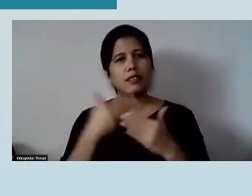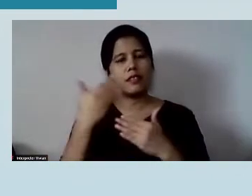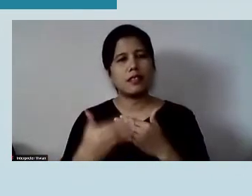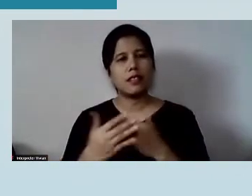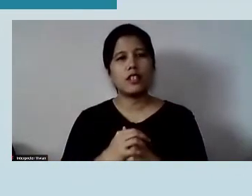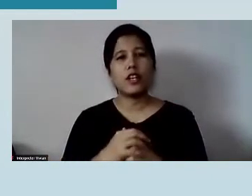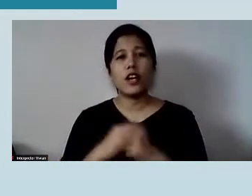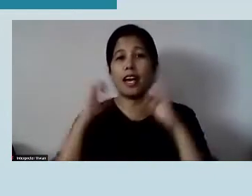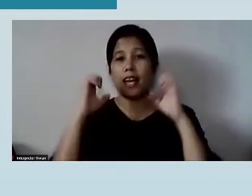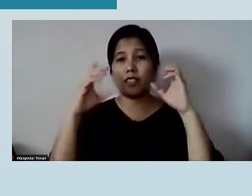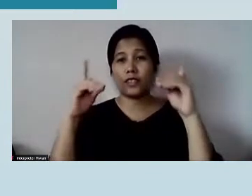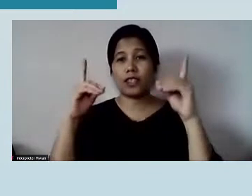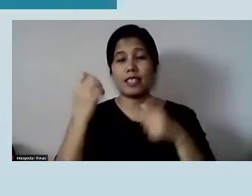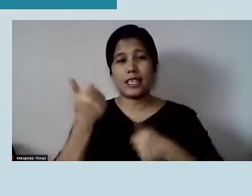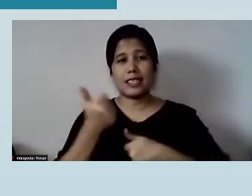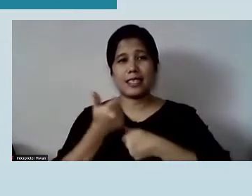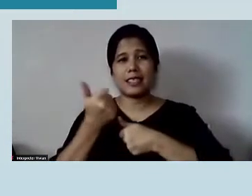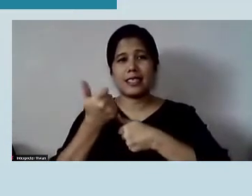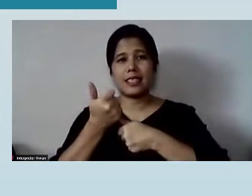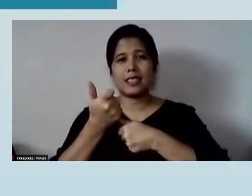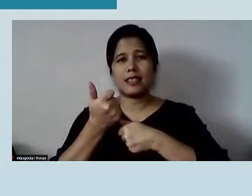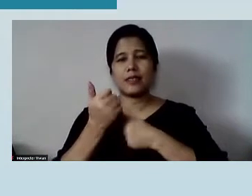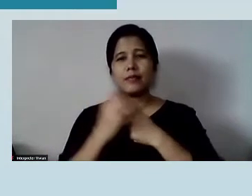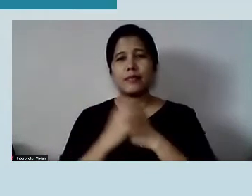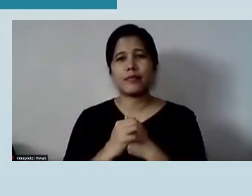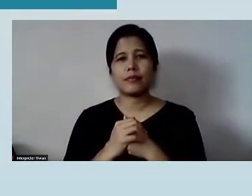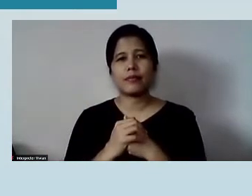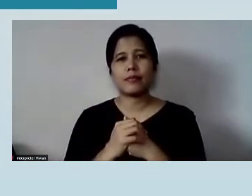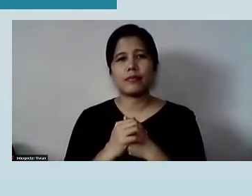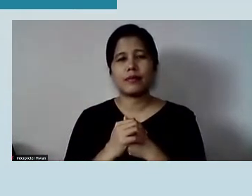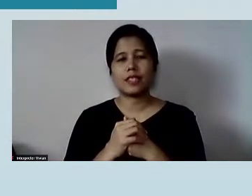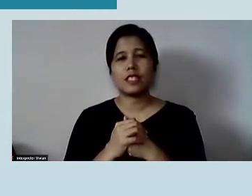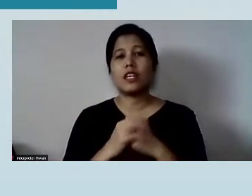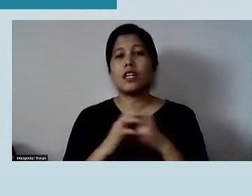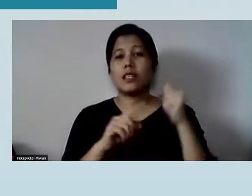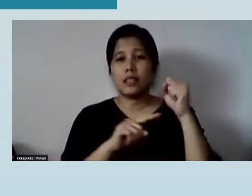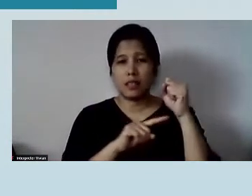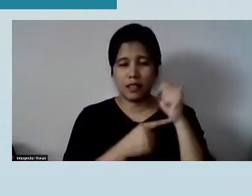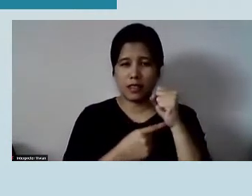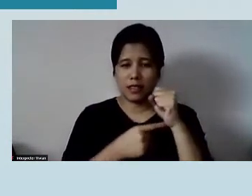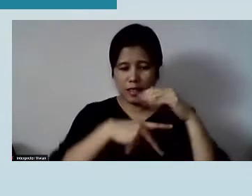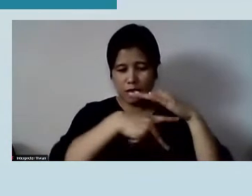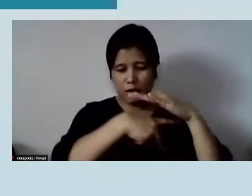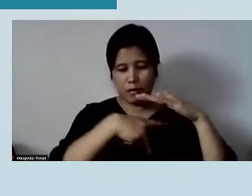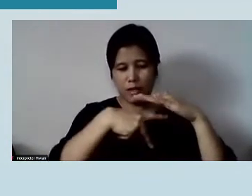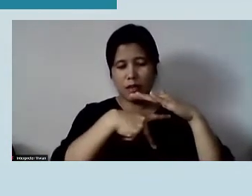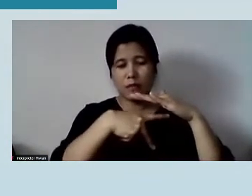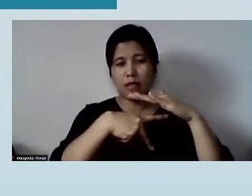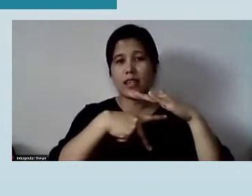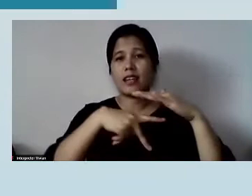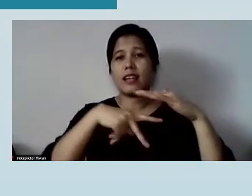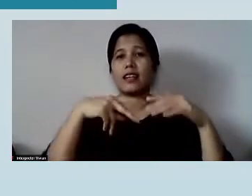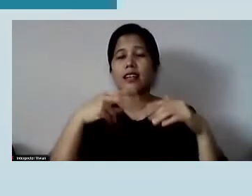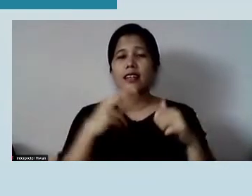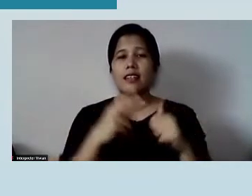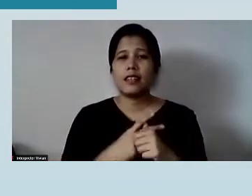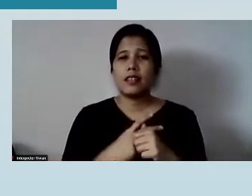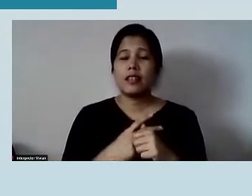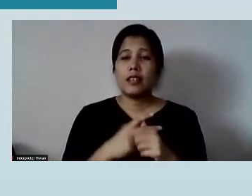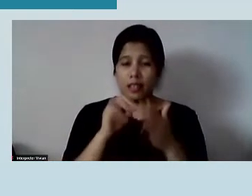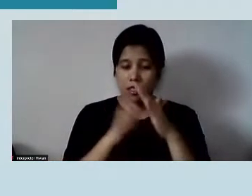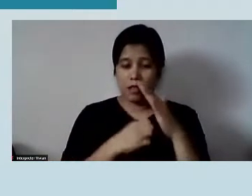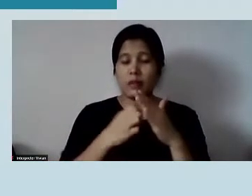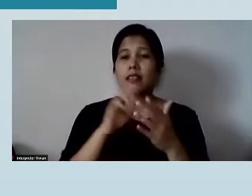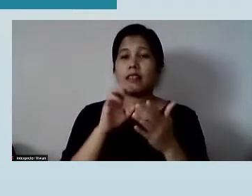Yung educational assistance natin, ayan, pag-umpisa sa primary, no? Secondary, tertiary, up to